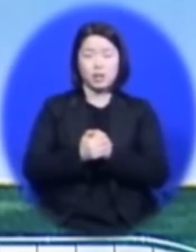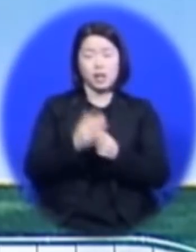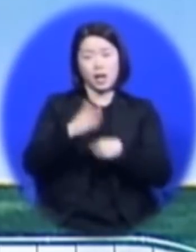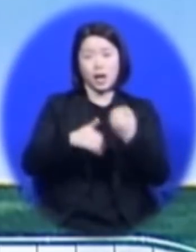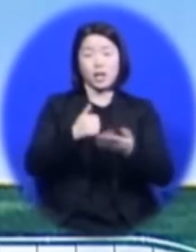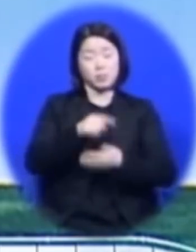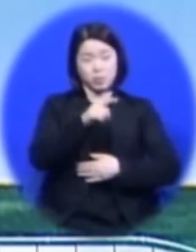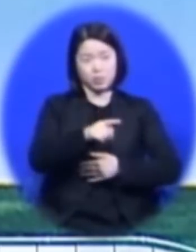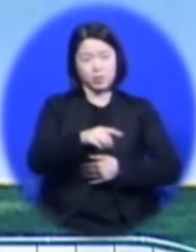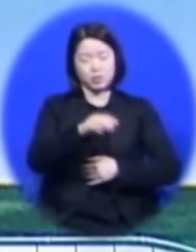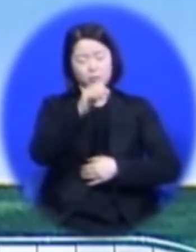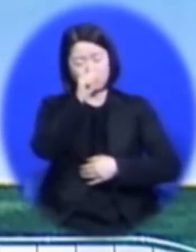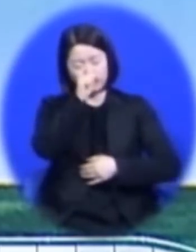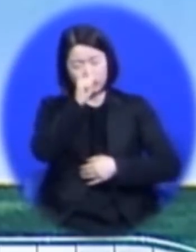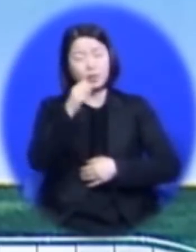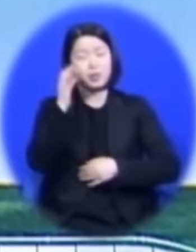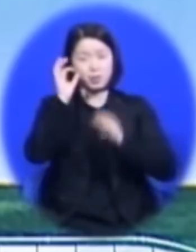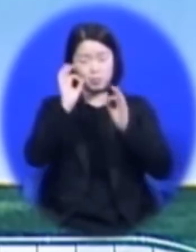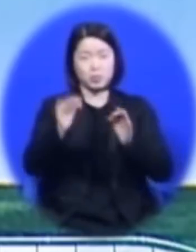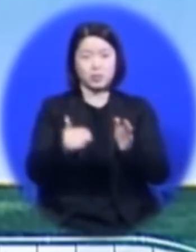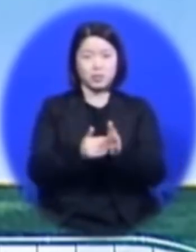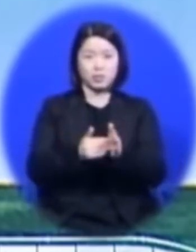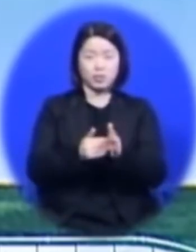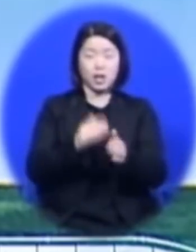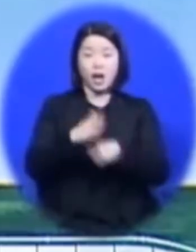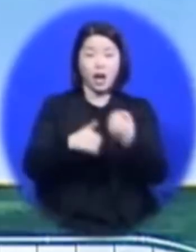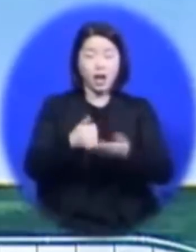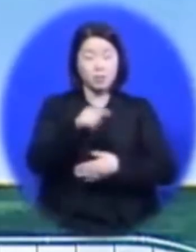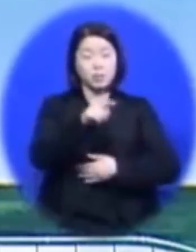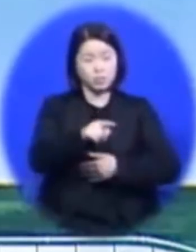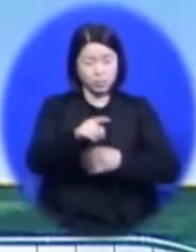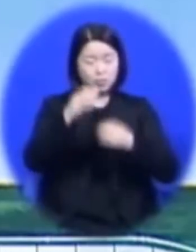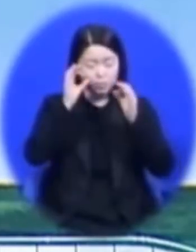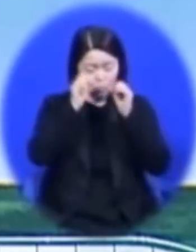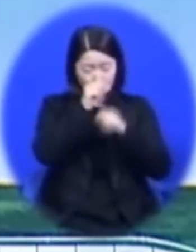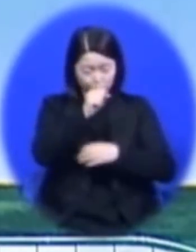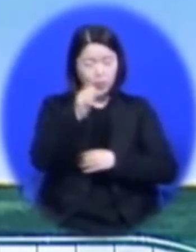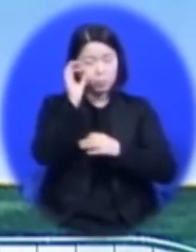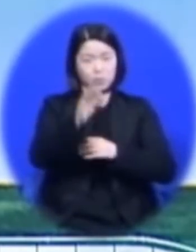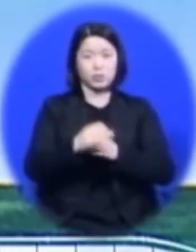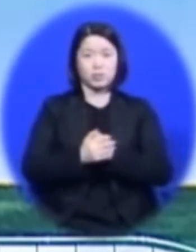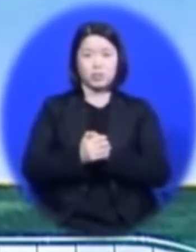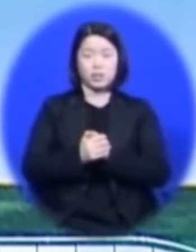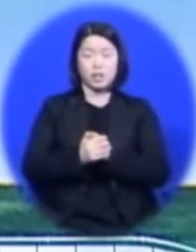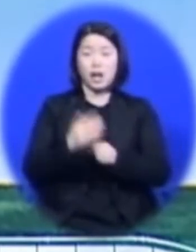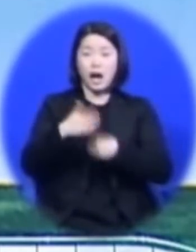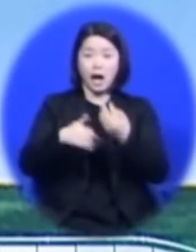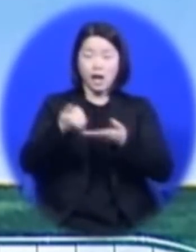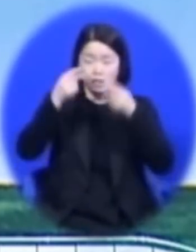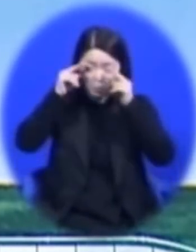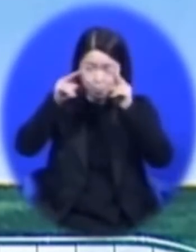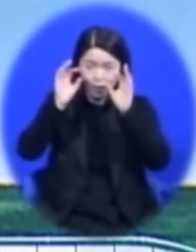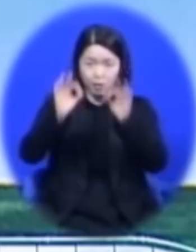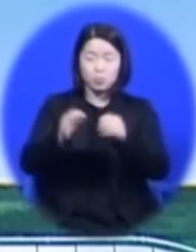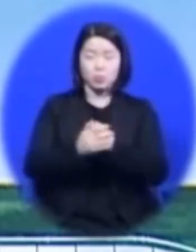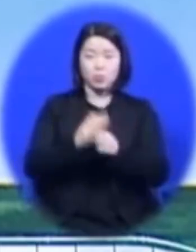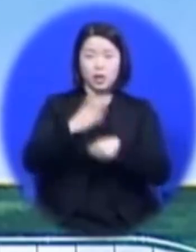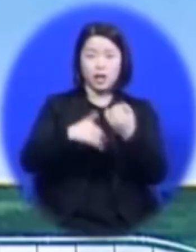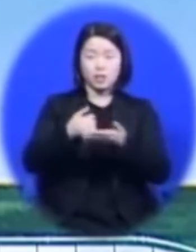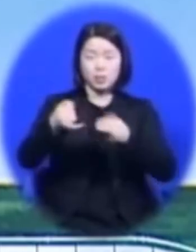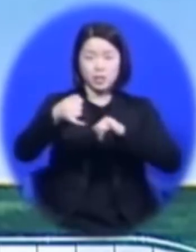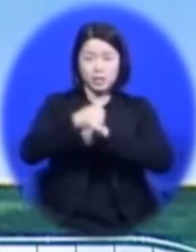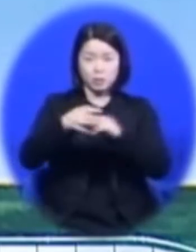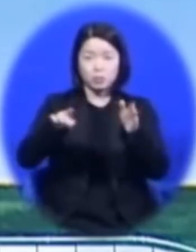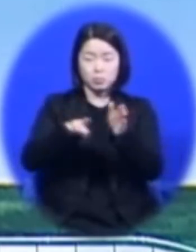기특하게 보시오 하나님이 그걸 기특하게 보신 거에요 하나님을 바라보고 하나님의 약속을